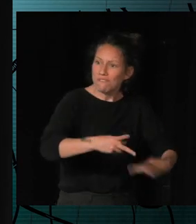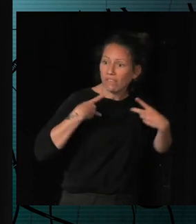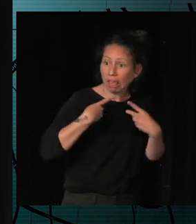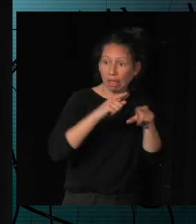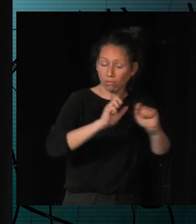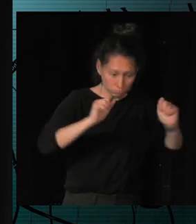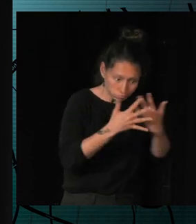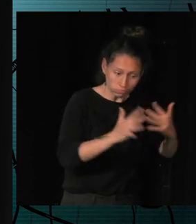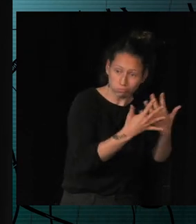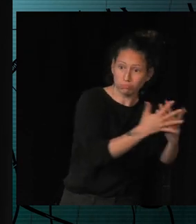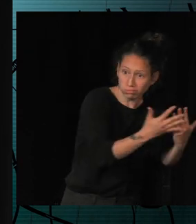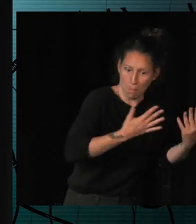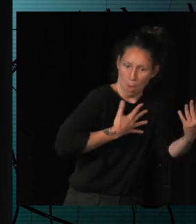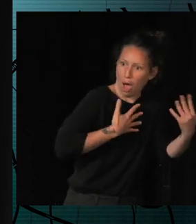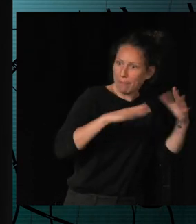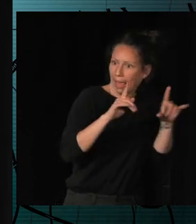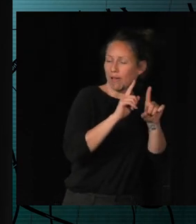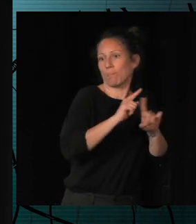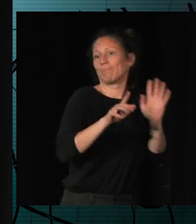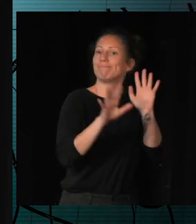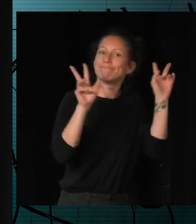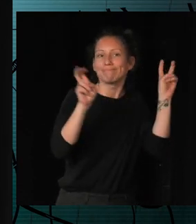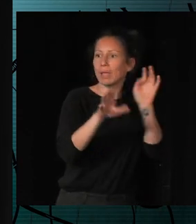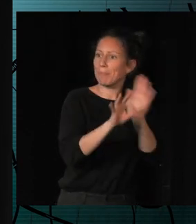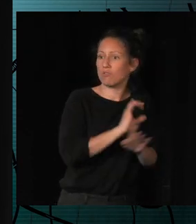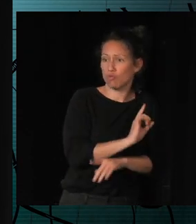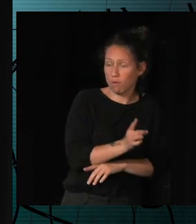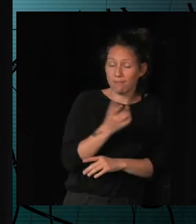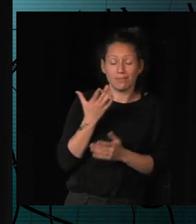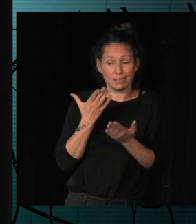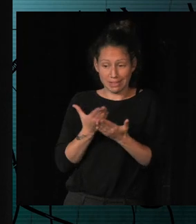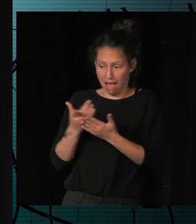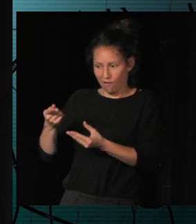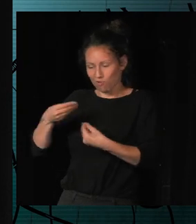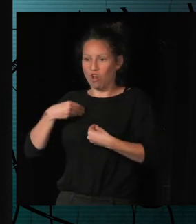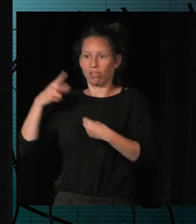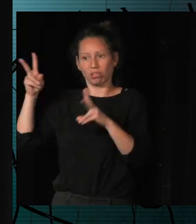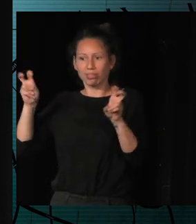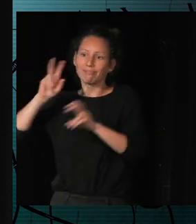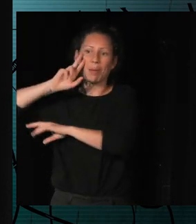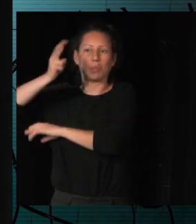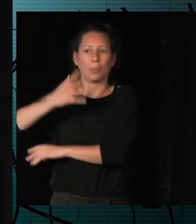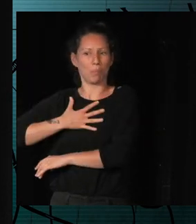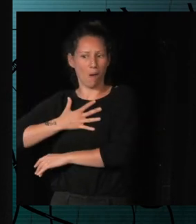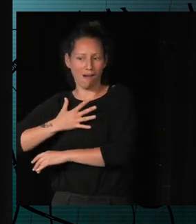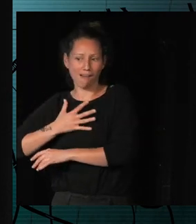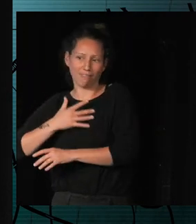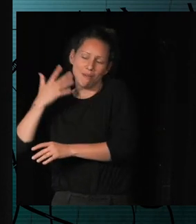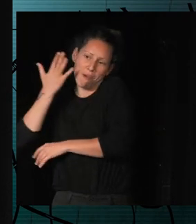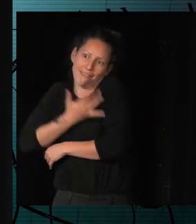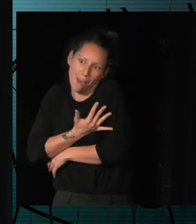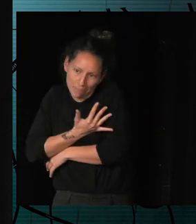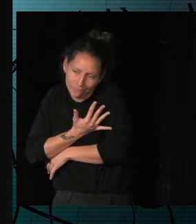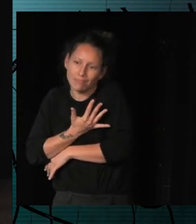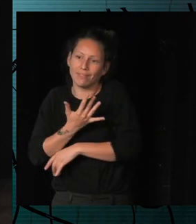une façon je trouve de rendre agréable ce qu'on pourrait affronter dans la vie et qui nous fait peur et et le jeu du coup marche en fait partie toi tu